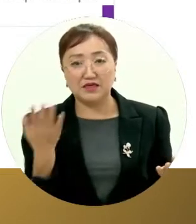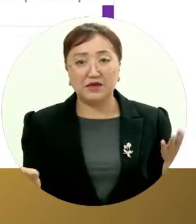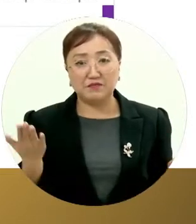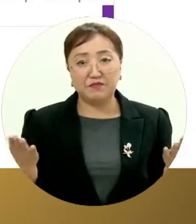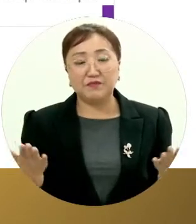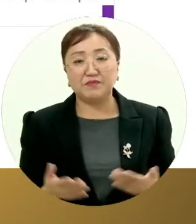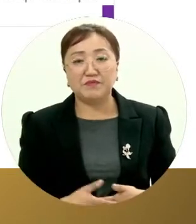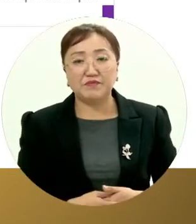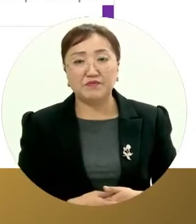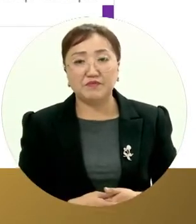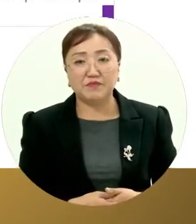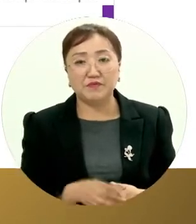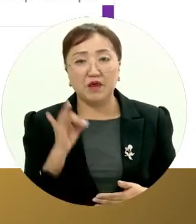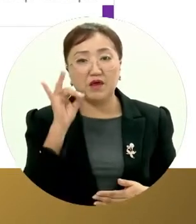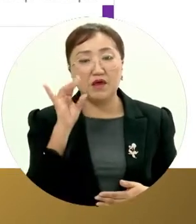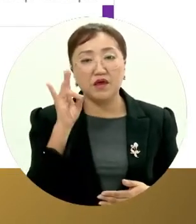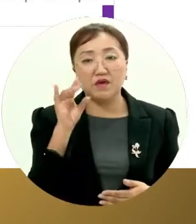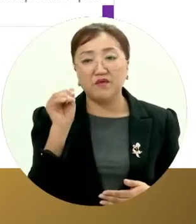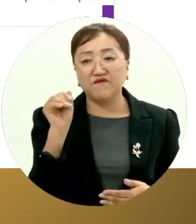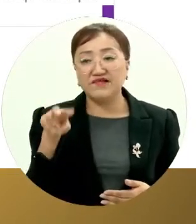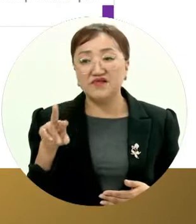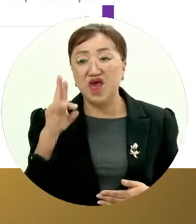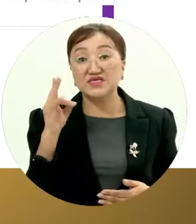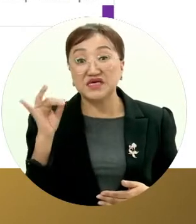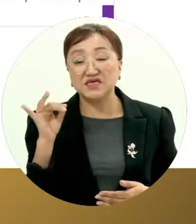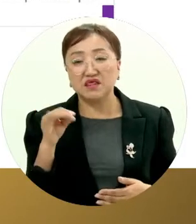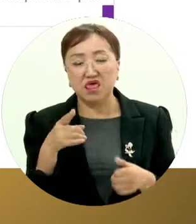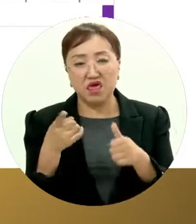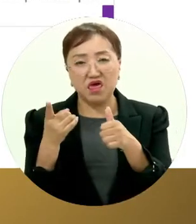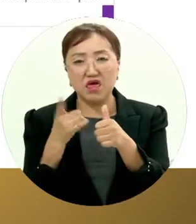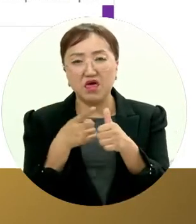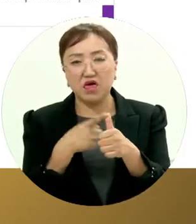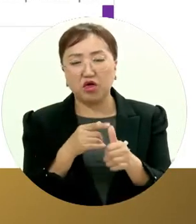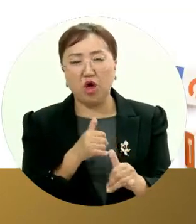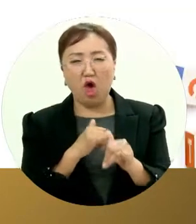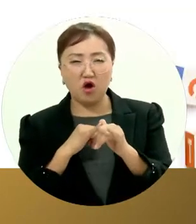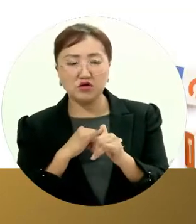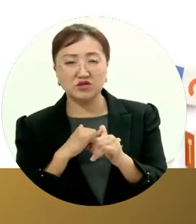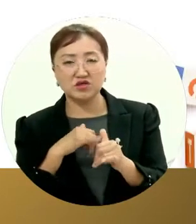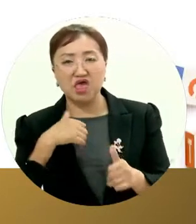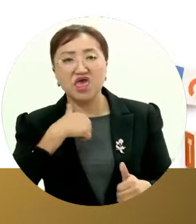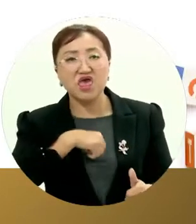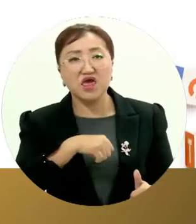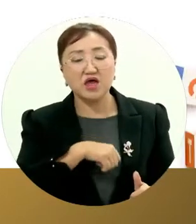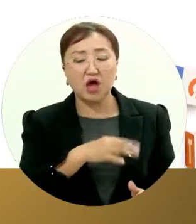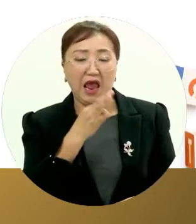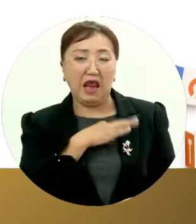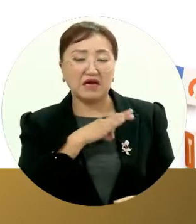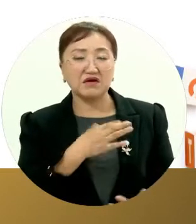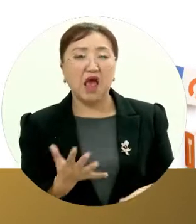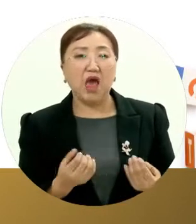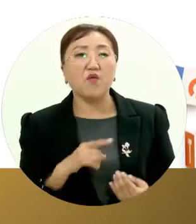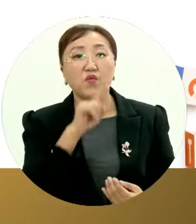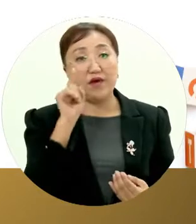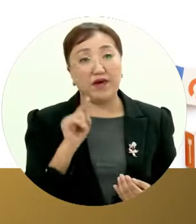За тэгвэл инфляциас хэн хохирч хэн хожиж болдгийм бэ гэдгийг